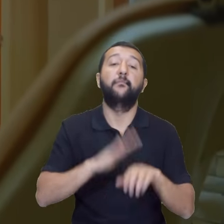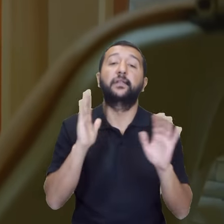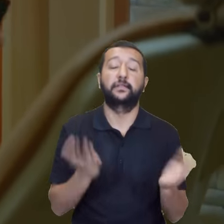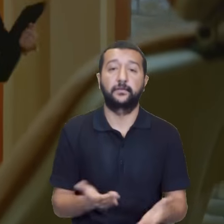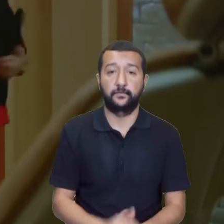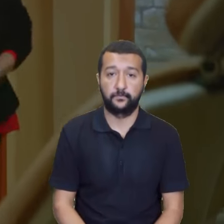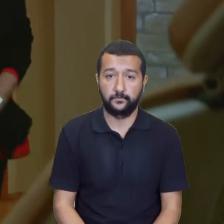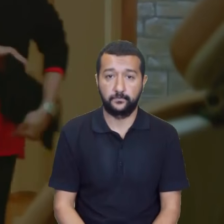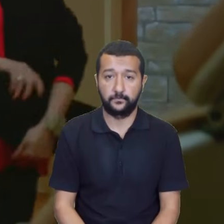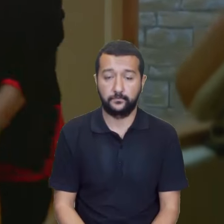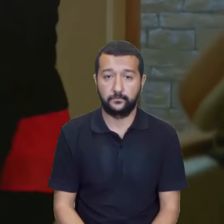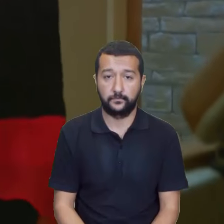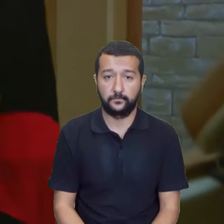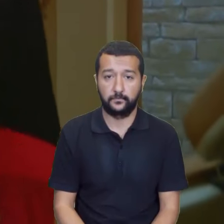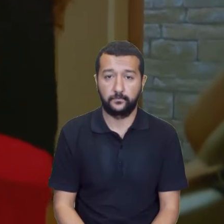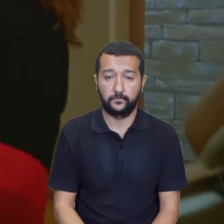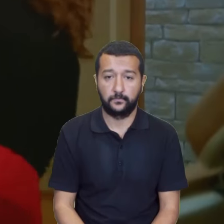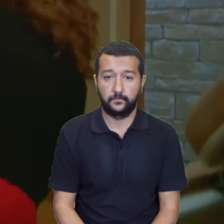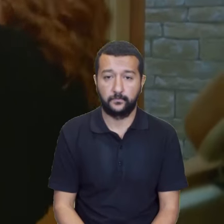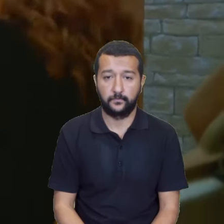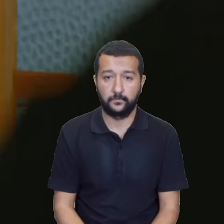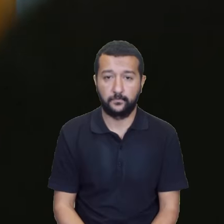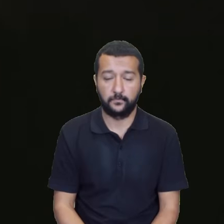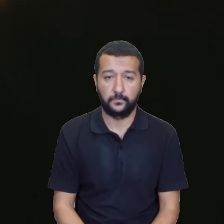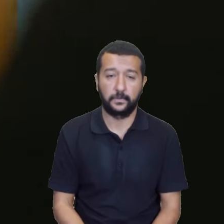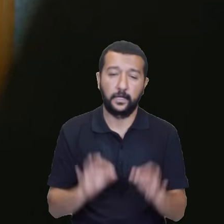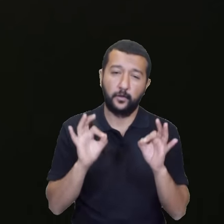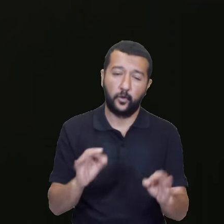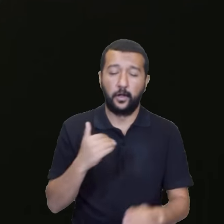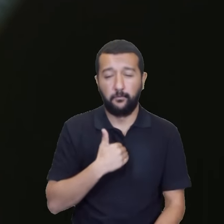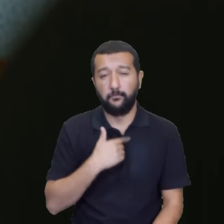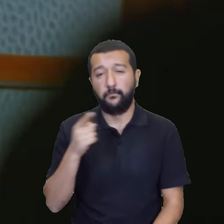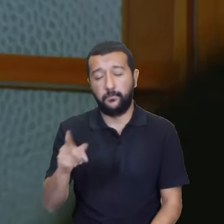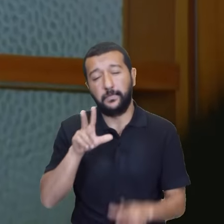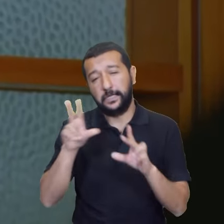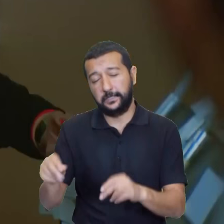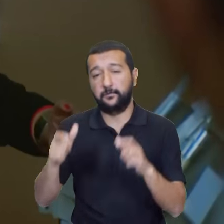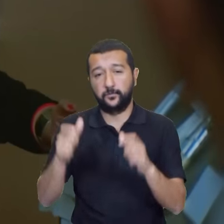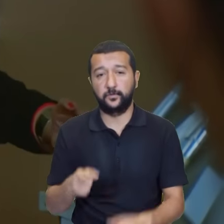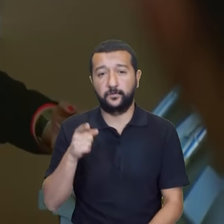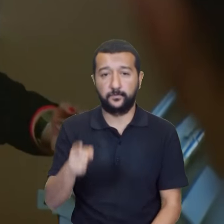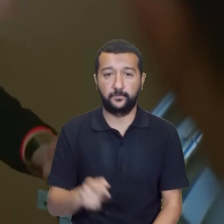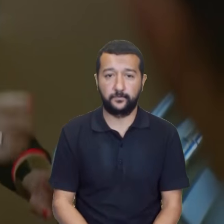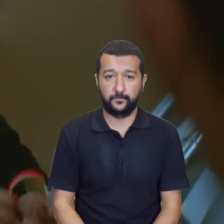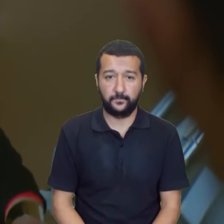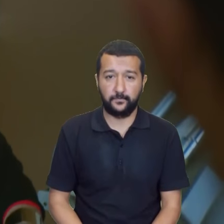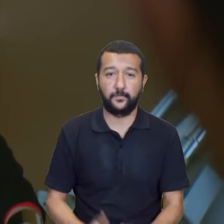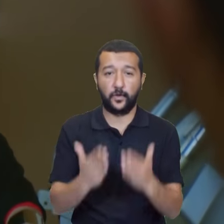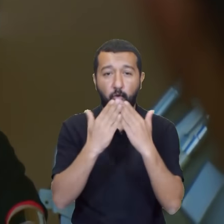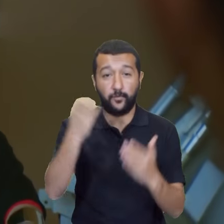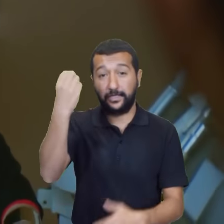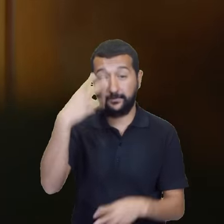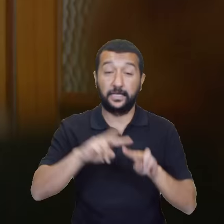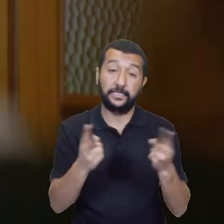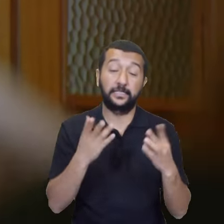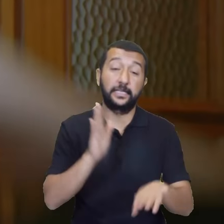daha. Giderli yürüdü. Şöyle ben bir yatarım şuraya. Okuma ışığımı